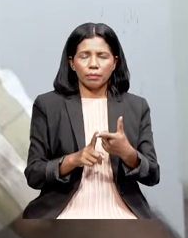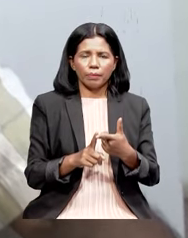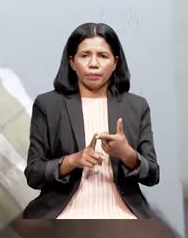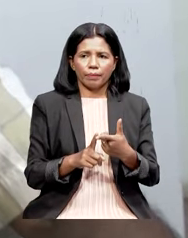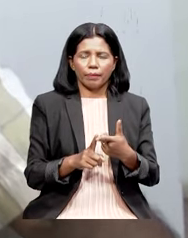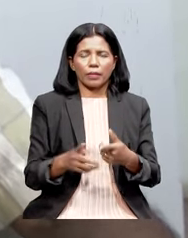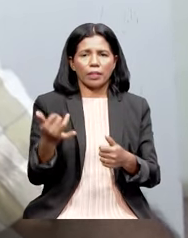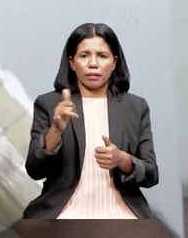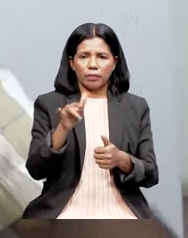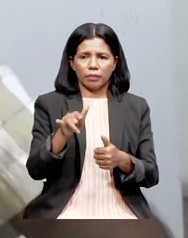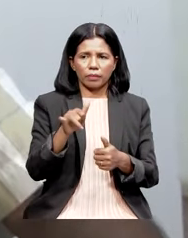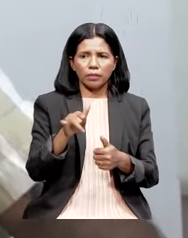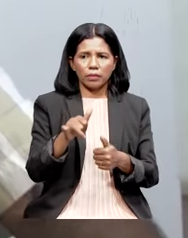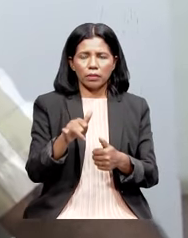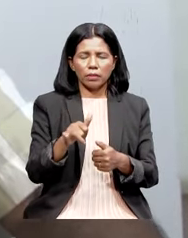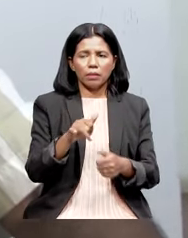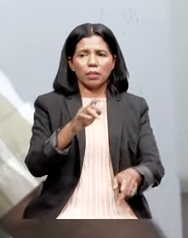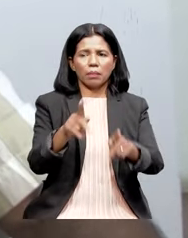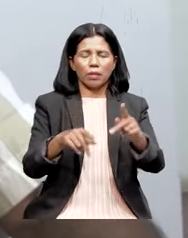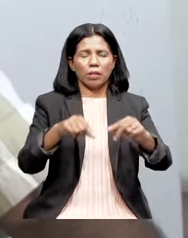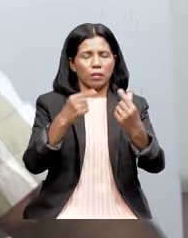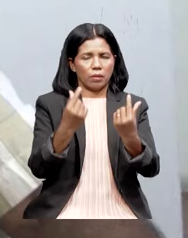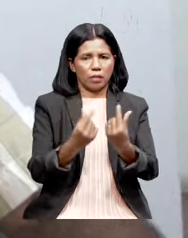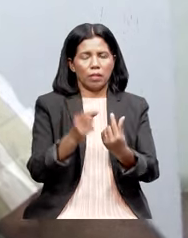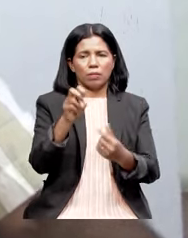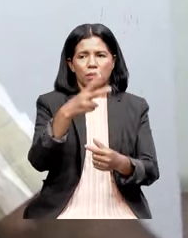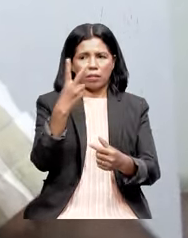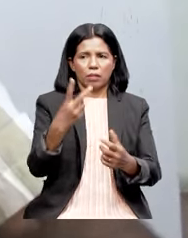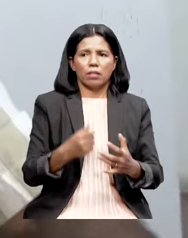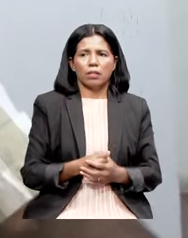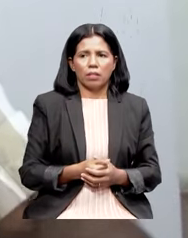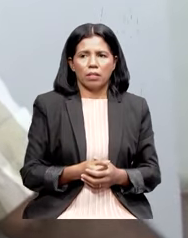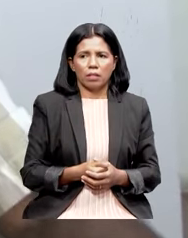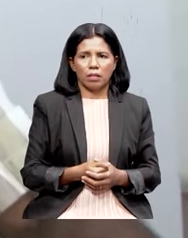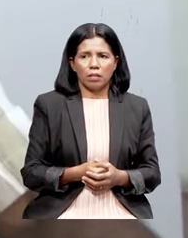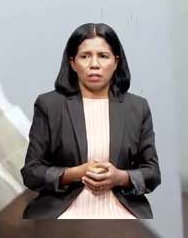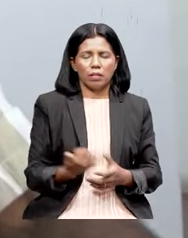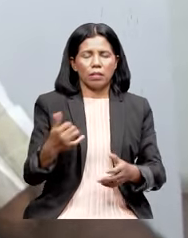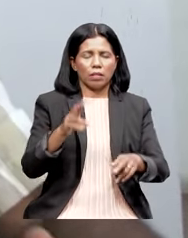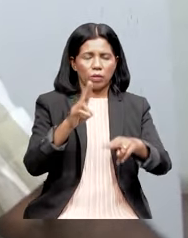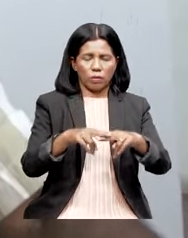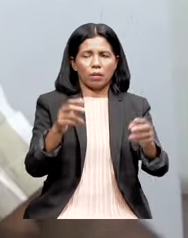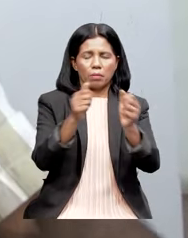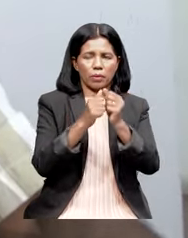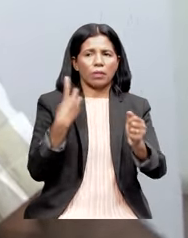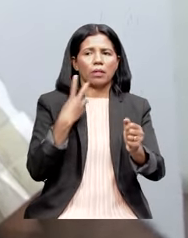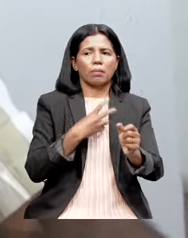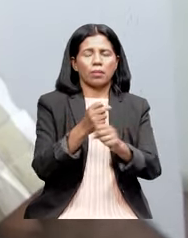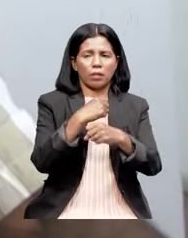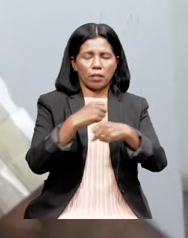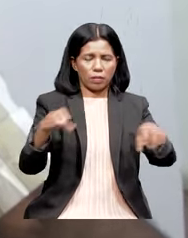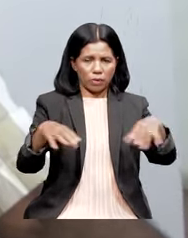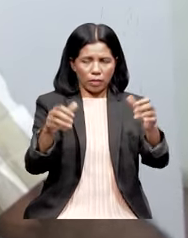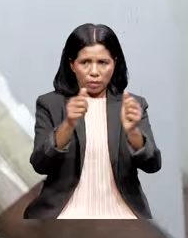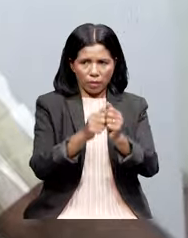sera beneficiar uma komite dozi. Ini adalah si sementara itu kan. Amin sempat terus.